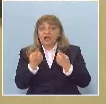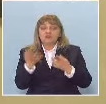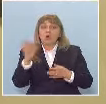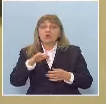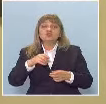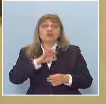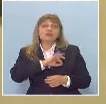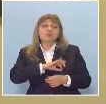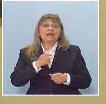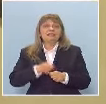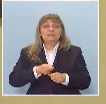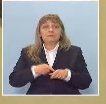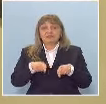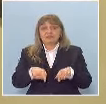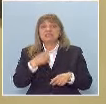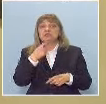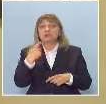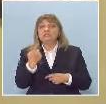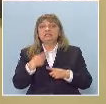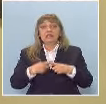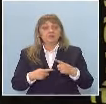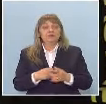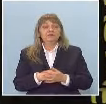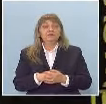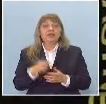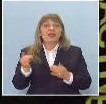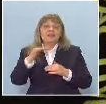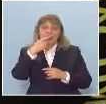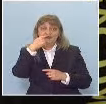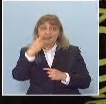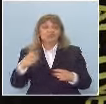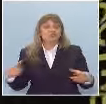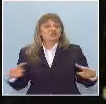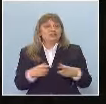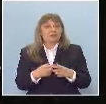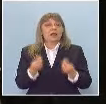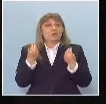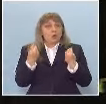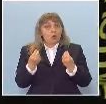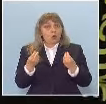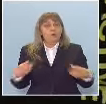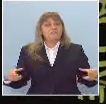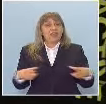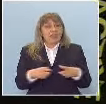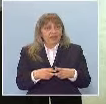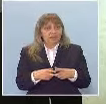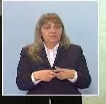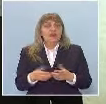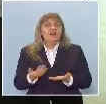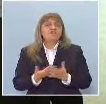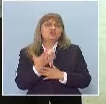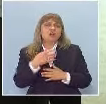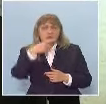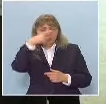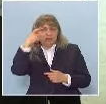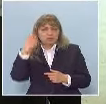направите за тази година и половина? Най-важното, че вече се посъбрахме хубав екип. В началото беше много трудно. В момента сме